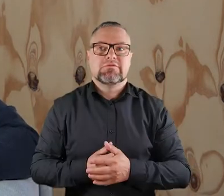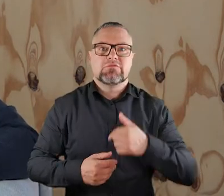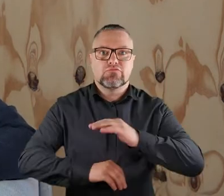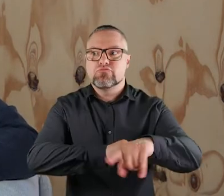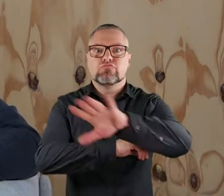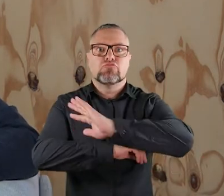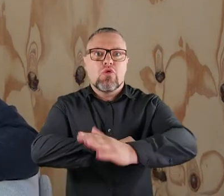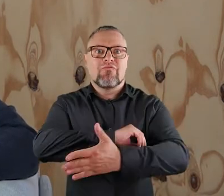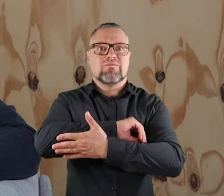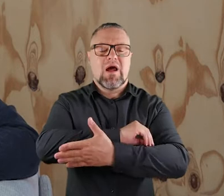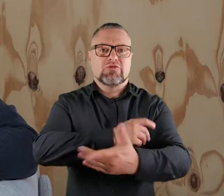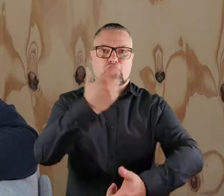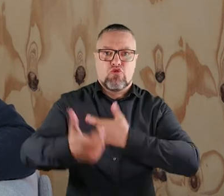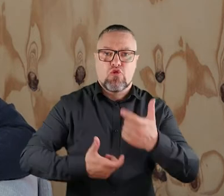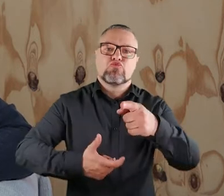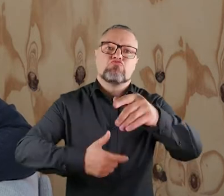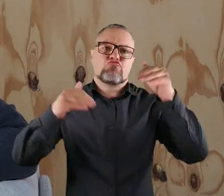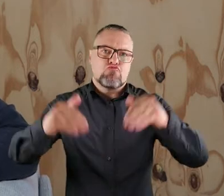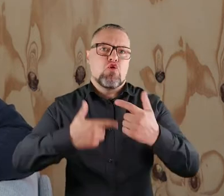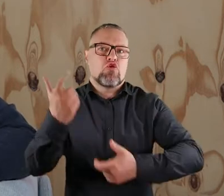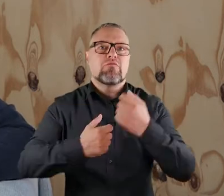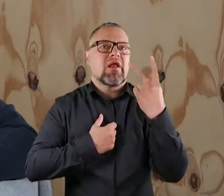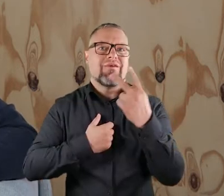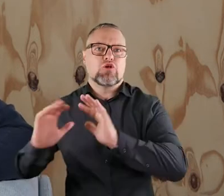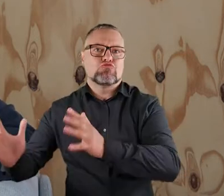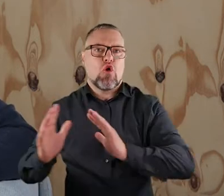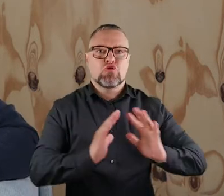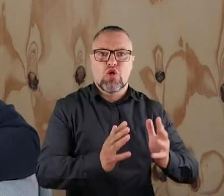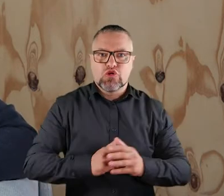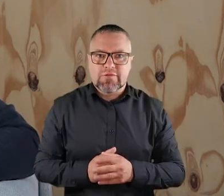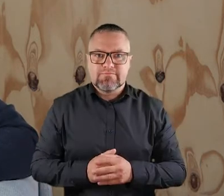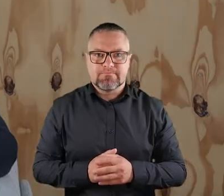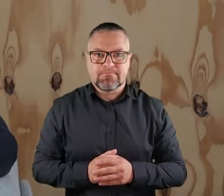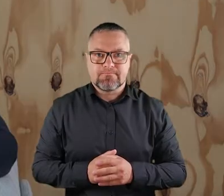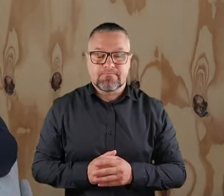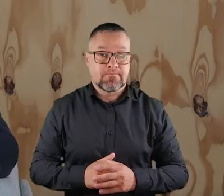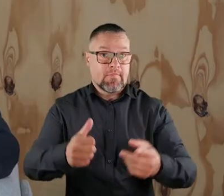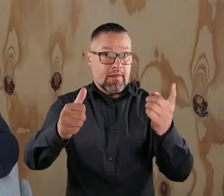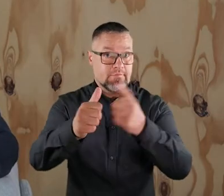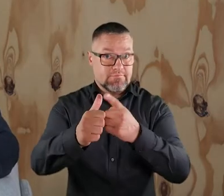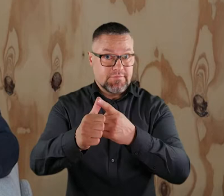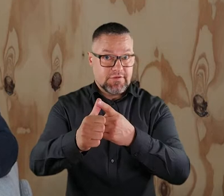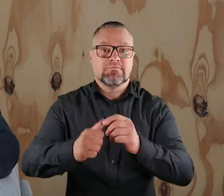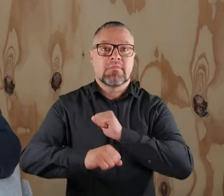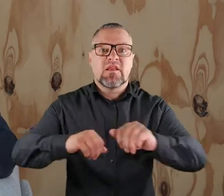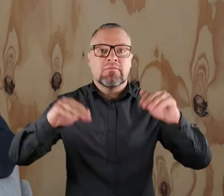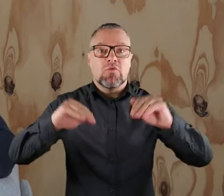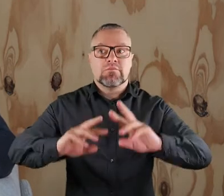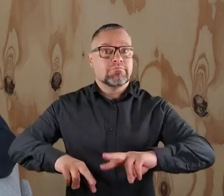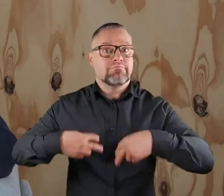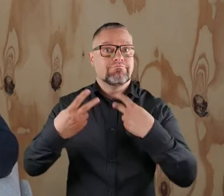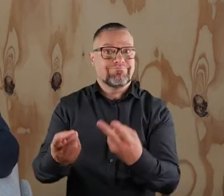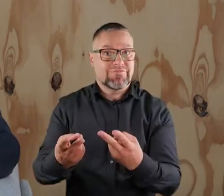Państwo nas w tym obszarze wesprzeć, to możecie to zrobić na dwa sposoby. Po pierwsze, istnieje